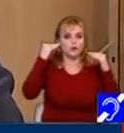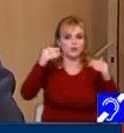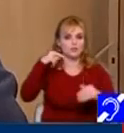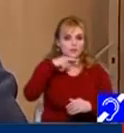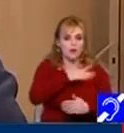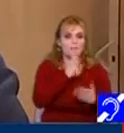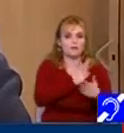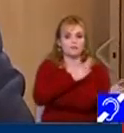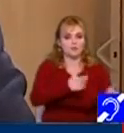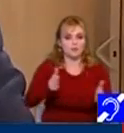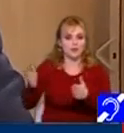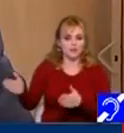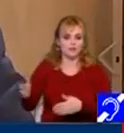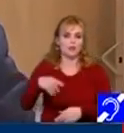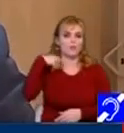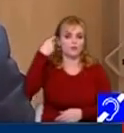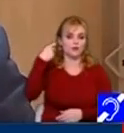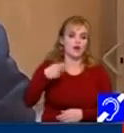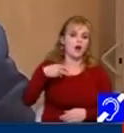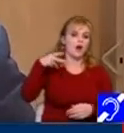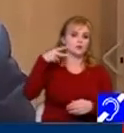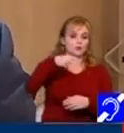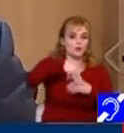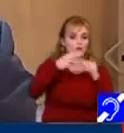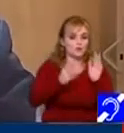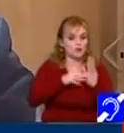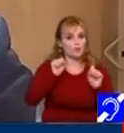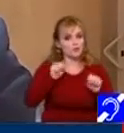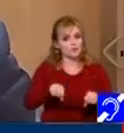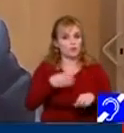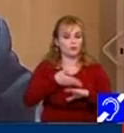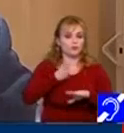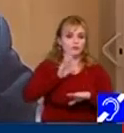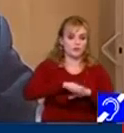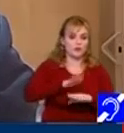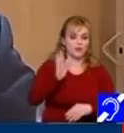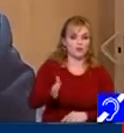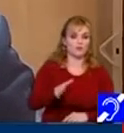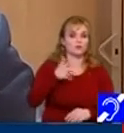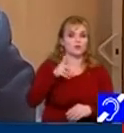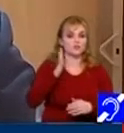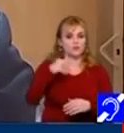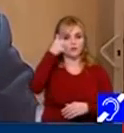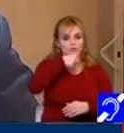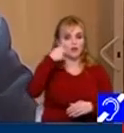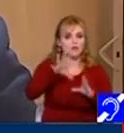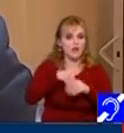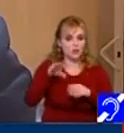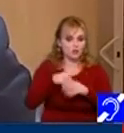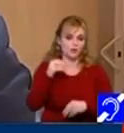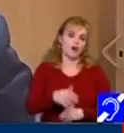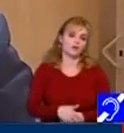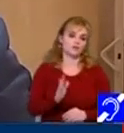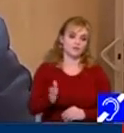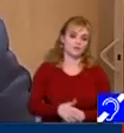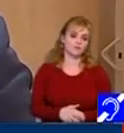avut stabilitate politică. Anul 2018 s-ar putea să fie un an mai greu, ținând cont că este un an electoral, dar nu